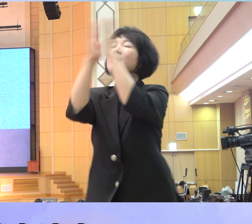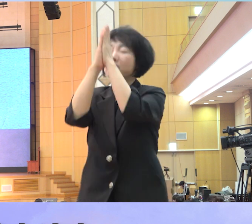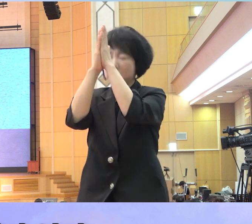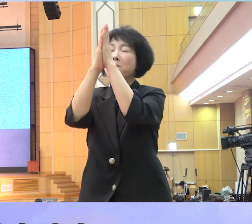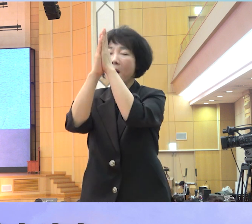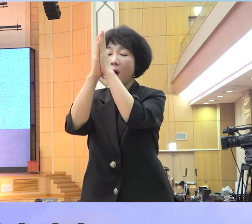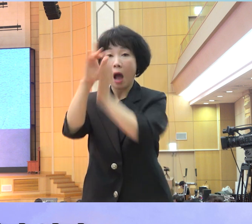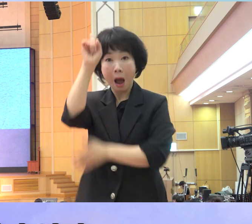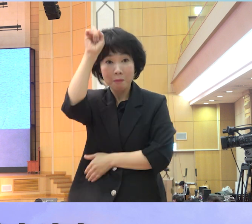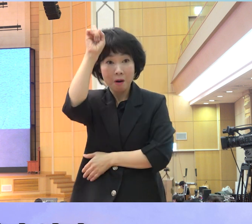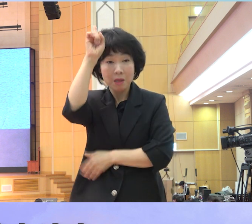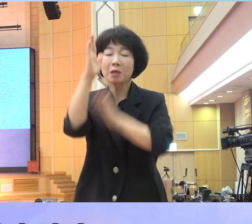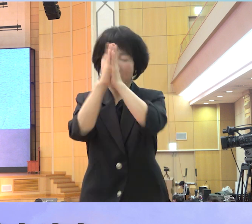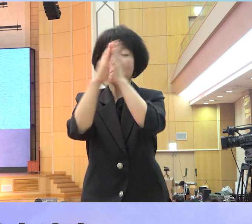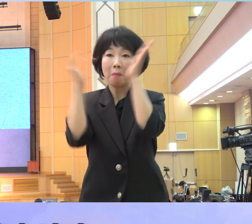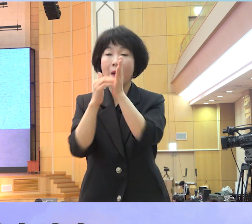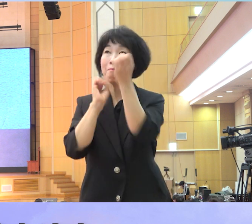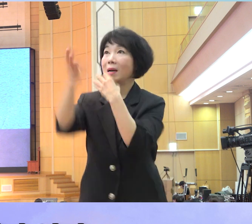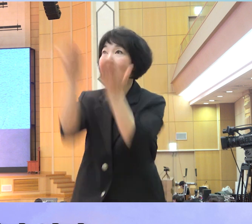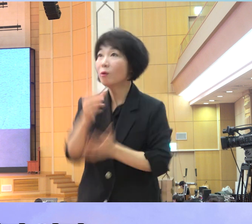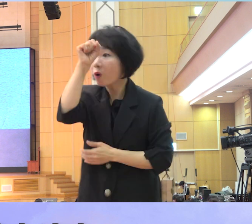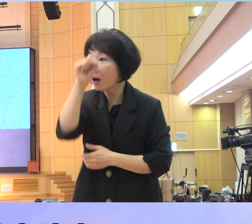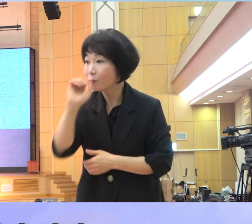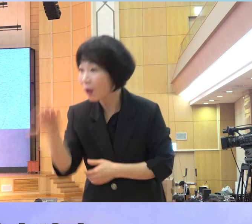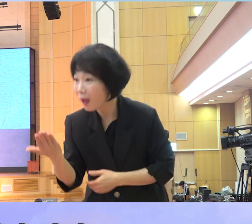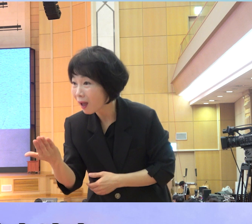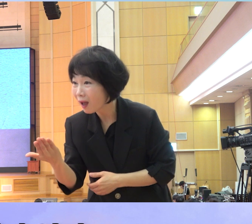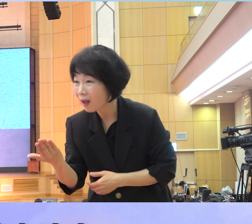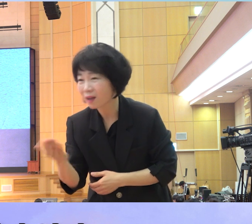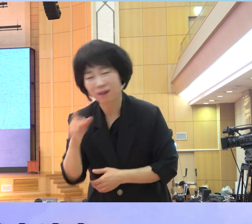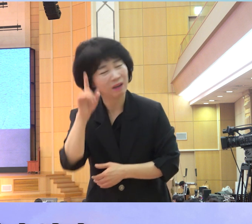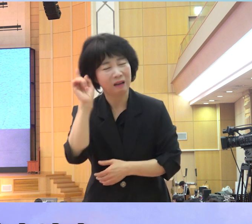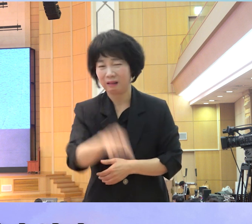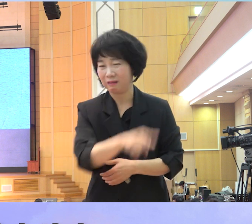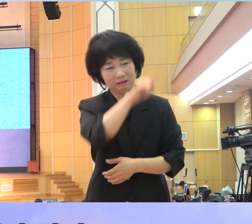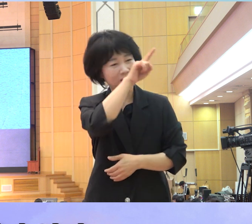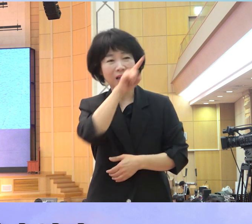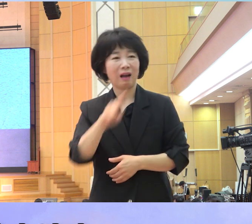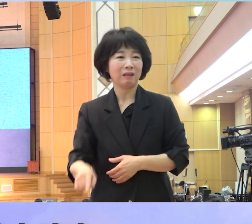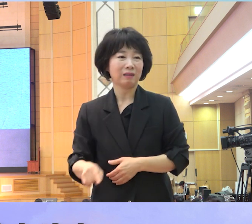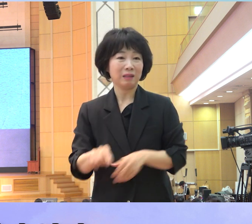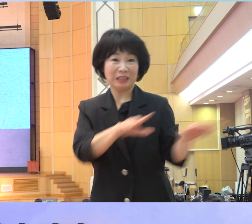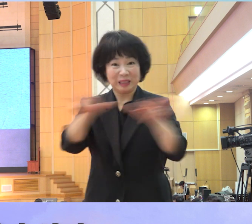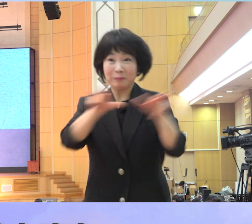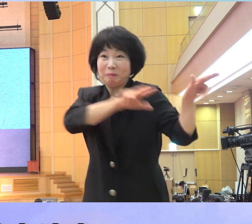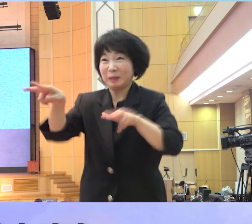바로 뭘 받길 원해? 응답 받길 원해. 익스프레스로, 초스피드로.